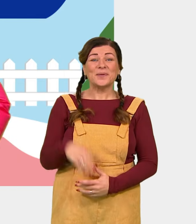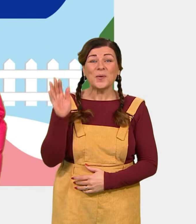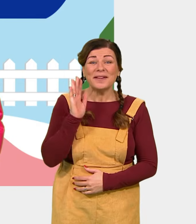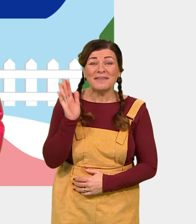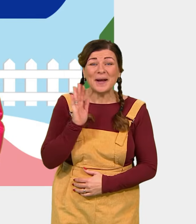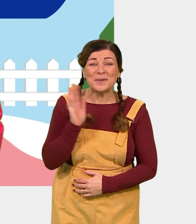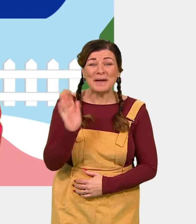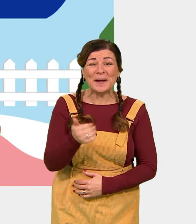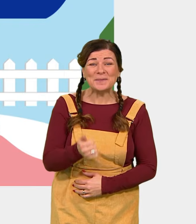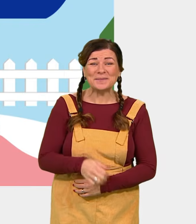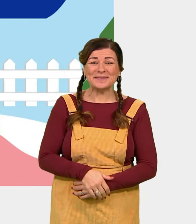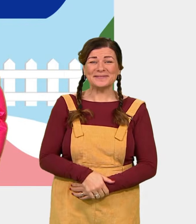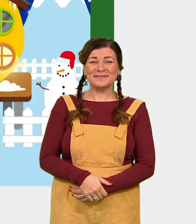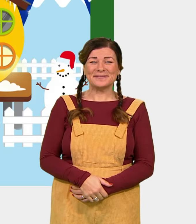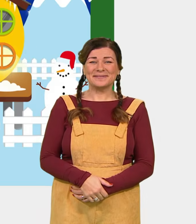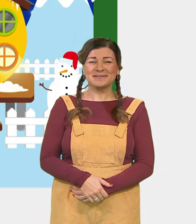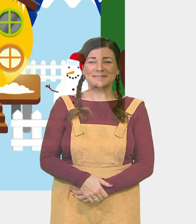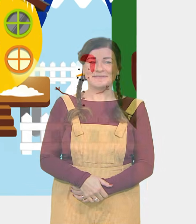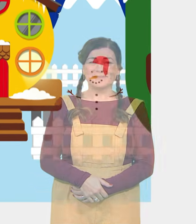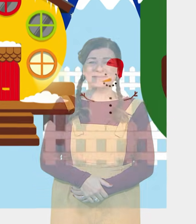Hwyl fawr bawb!